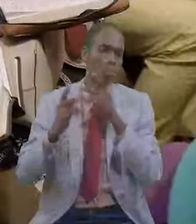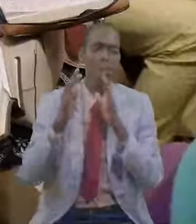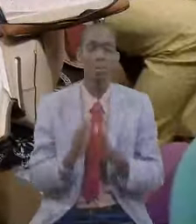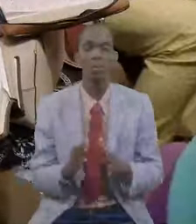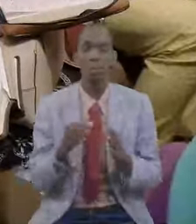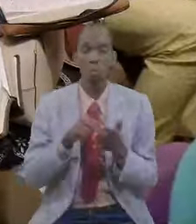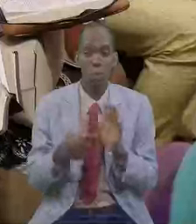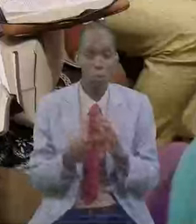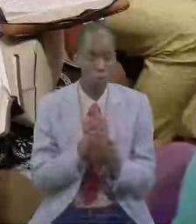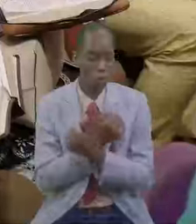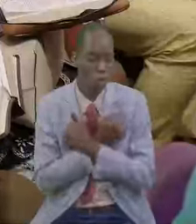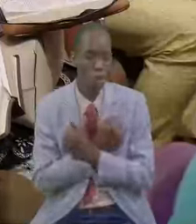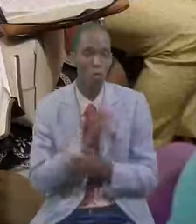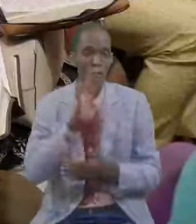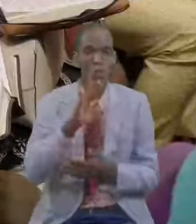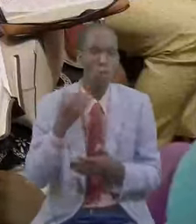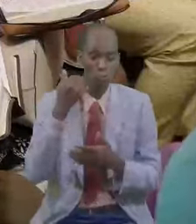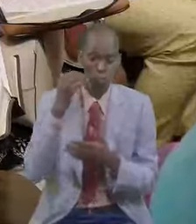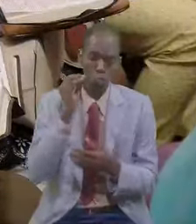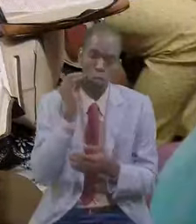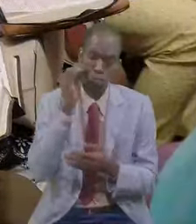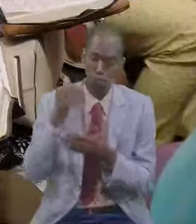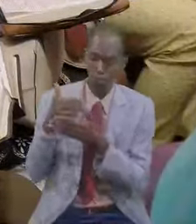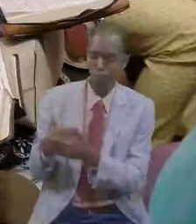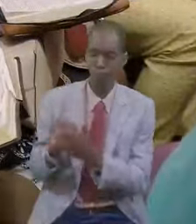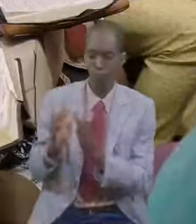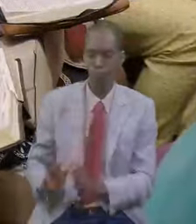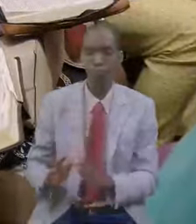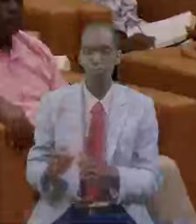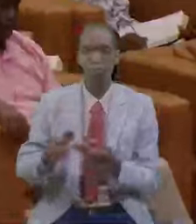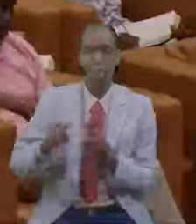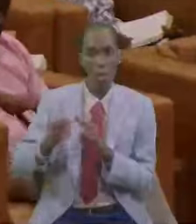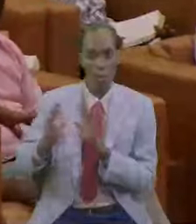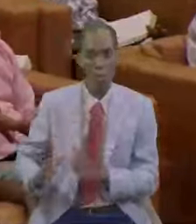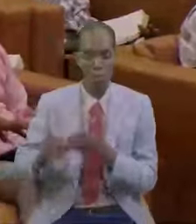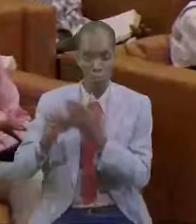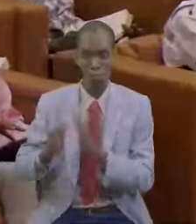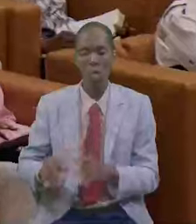Cela inclut le fait d'aimer son prochain comme soi-même.